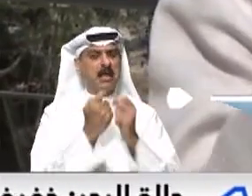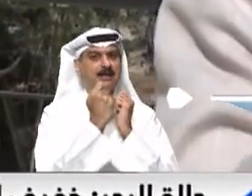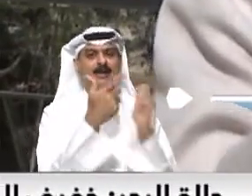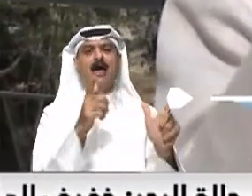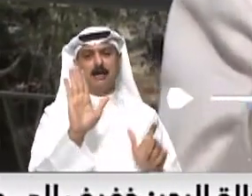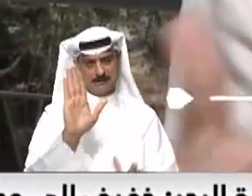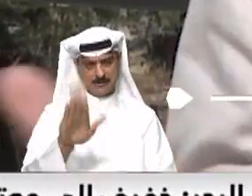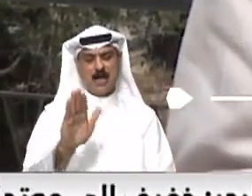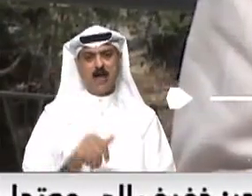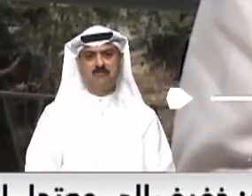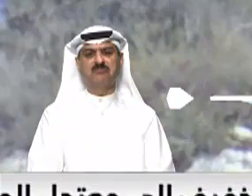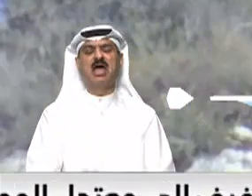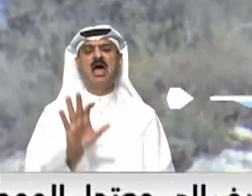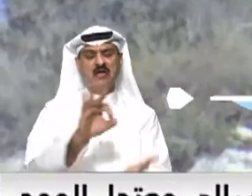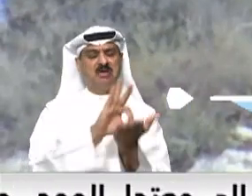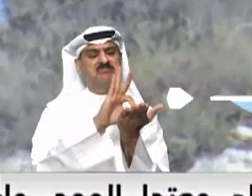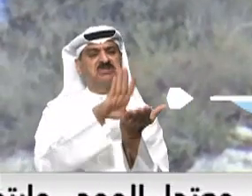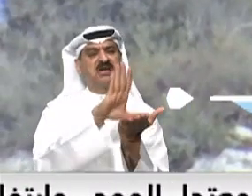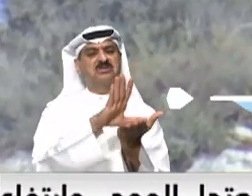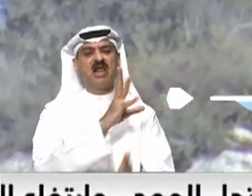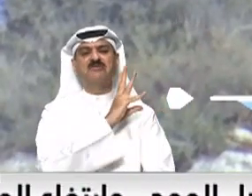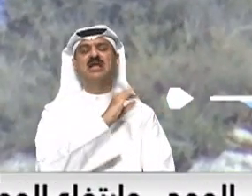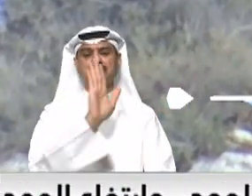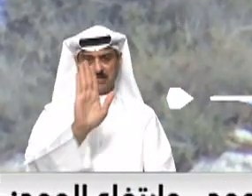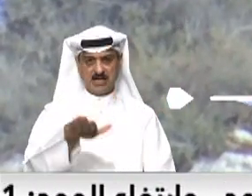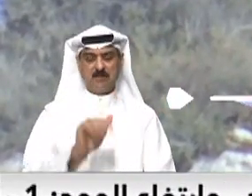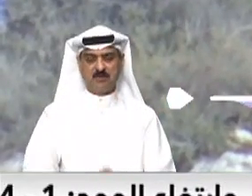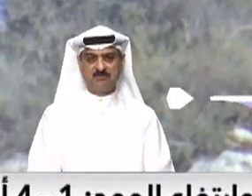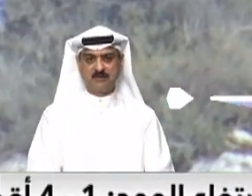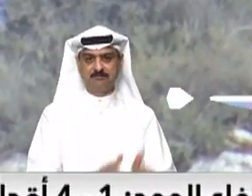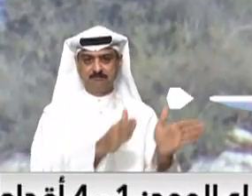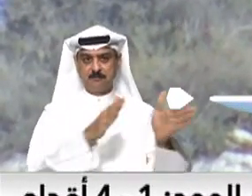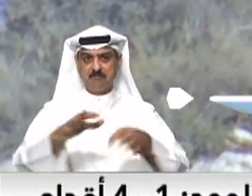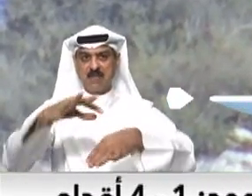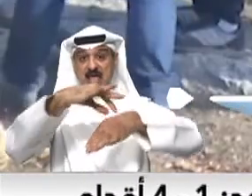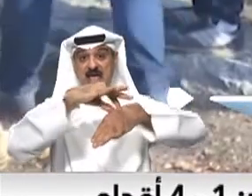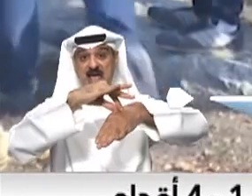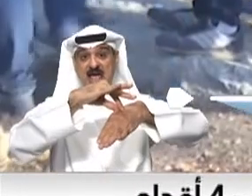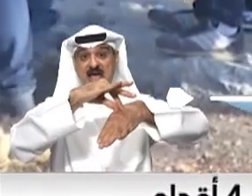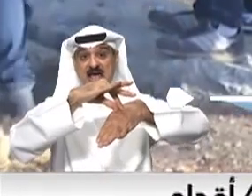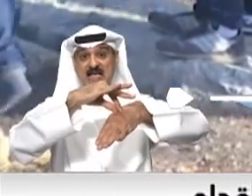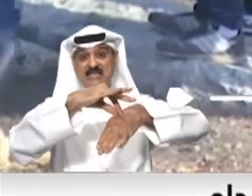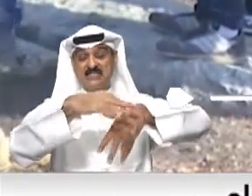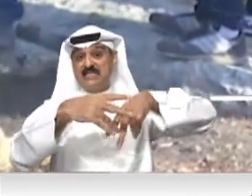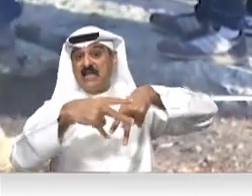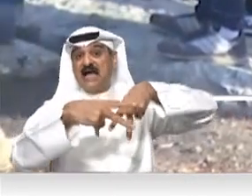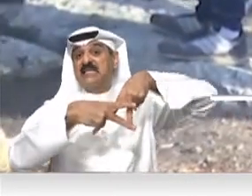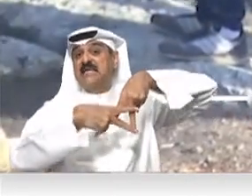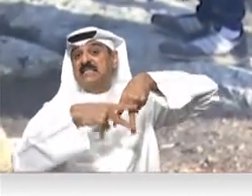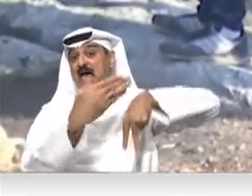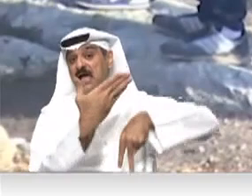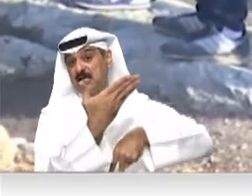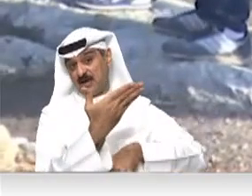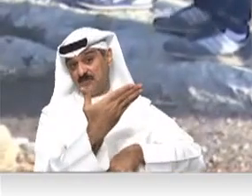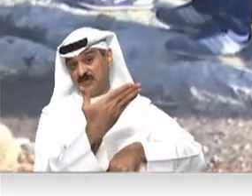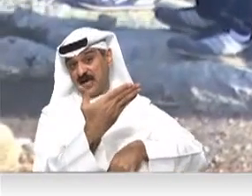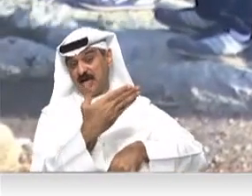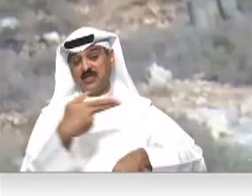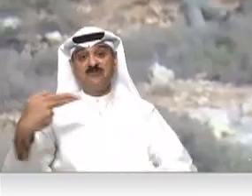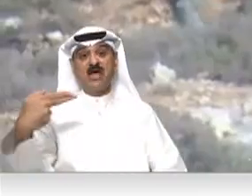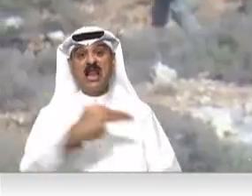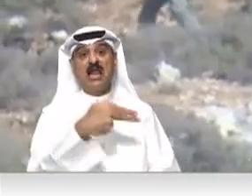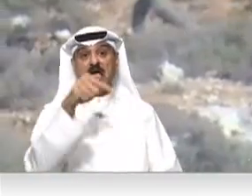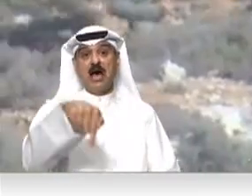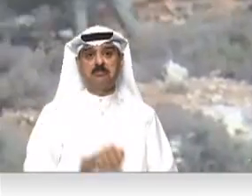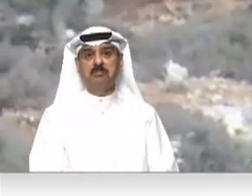الحكومة، طرد الفلسطينيين. اعتداءات المستوطنين طالت هذه المرة مناطق جنوب الضفة، وهي المناطق المستهدفة